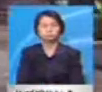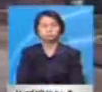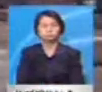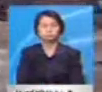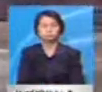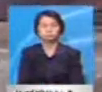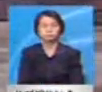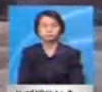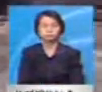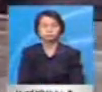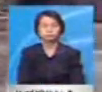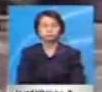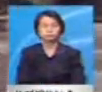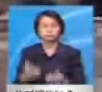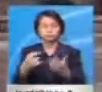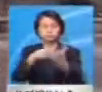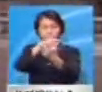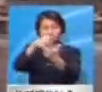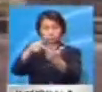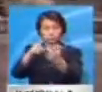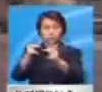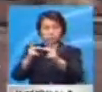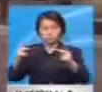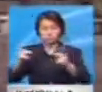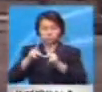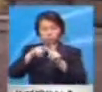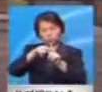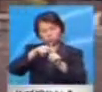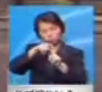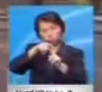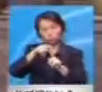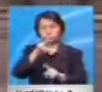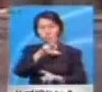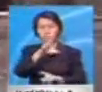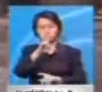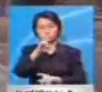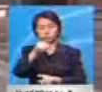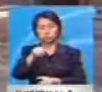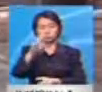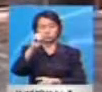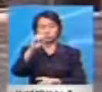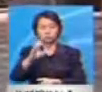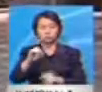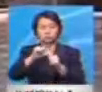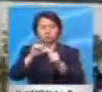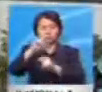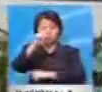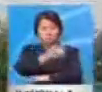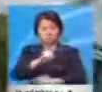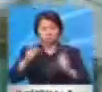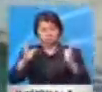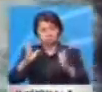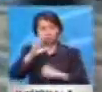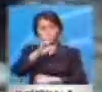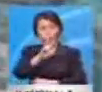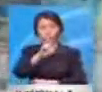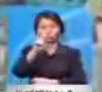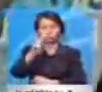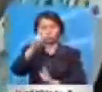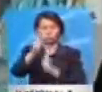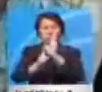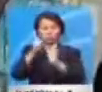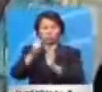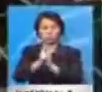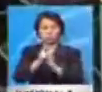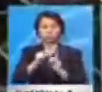berkenaan ketiga-tiga kawasan itu mencatatkan suhu melebihi 37° celus setiap hari dalam tempoh 72 jam